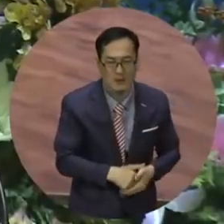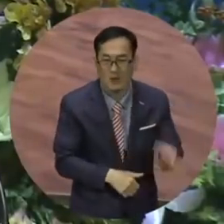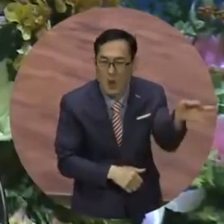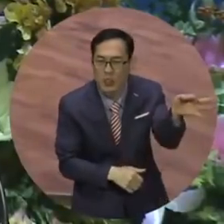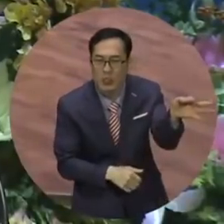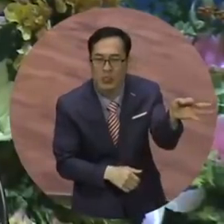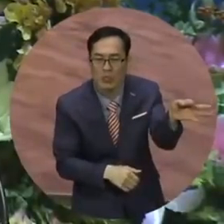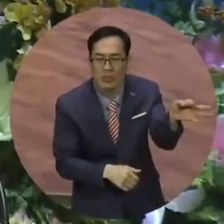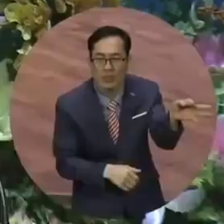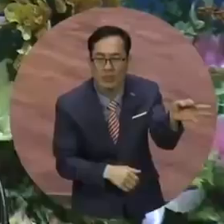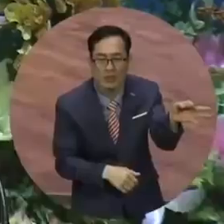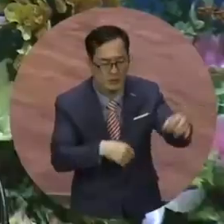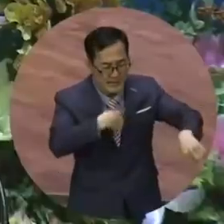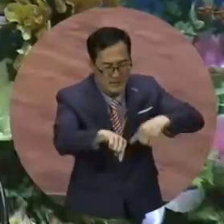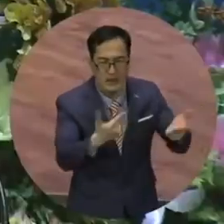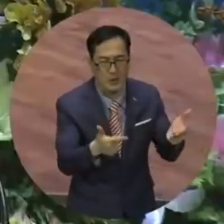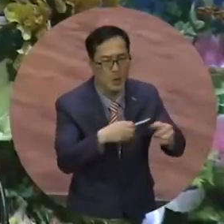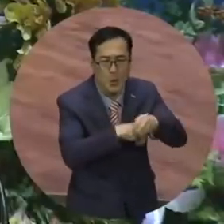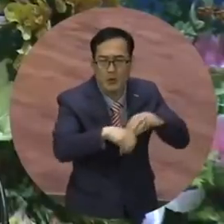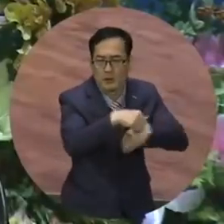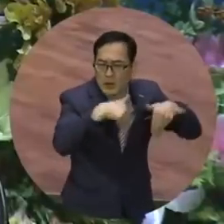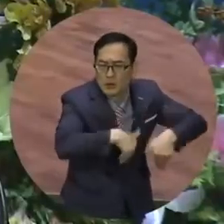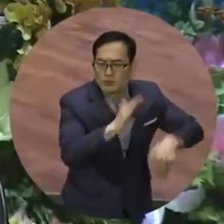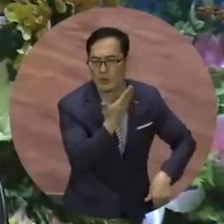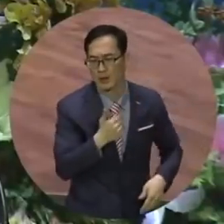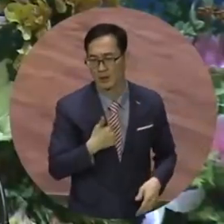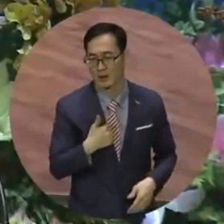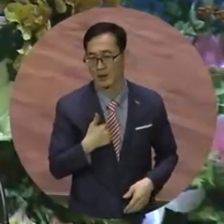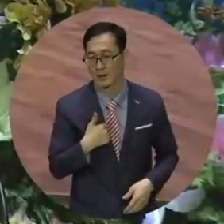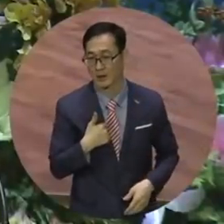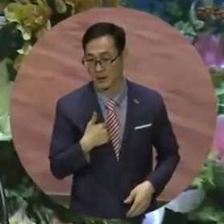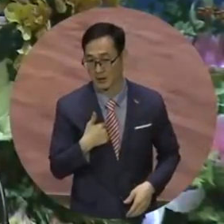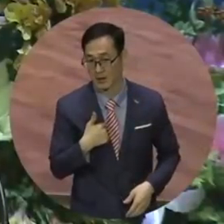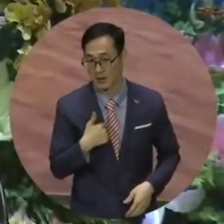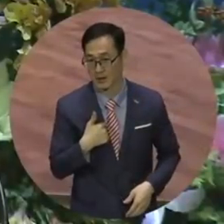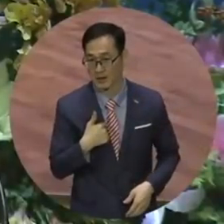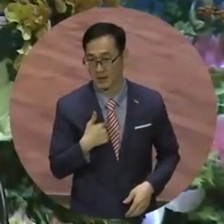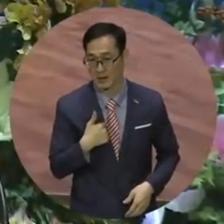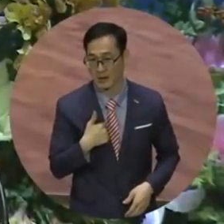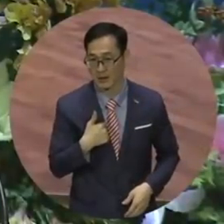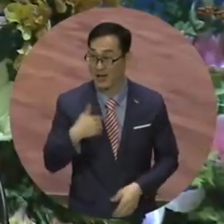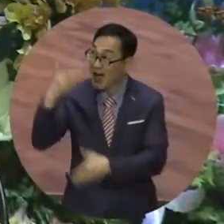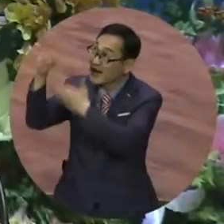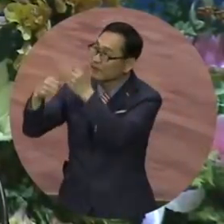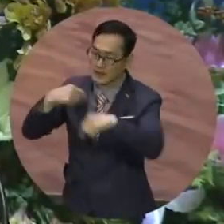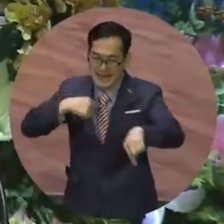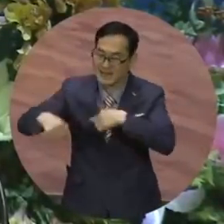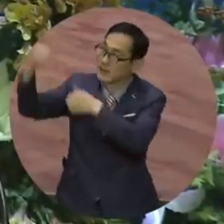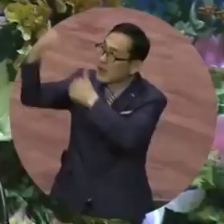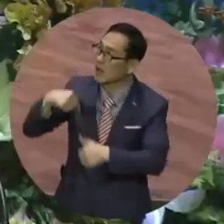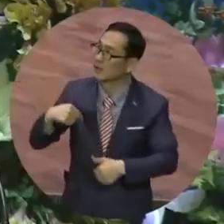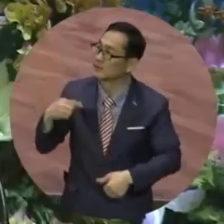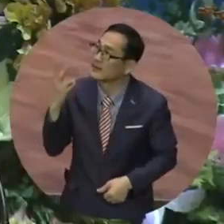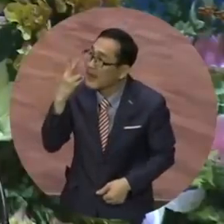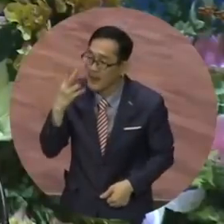살아. 다스리라 그랬는데 주인으로 살아야 되는데 다 종이 돼 있어요.